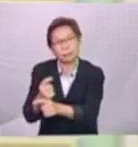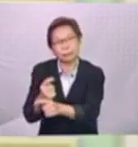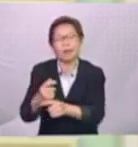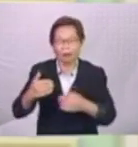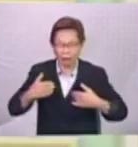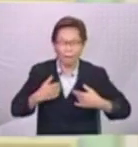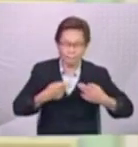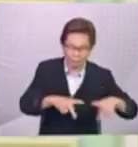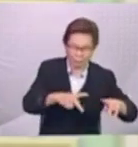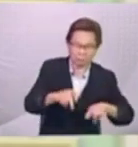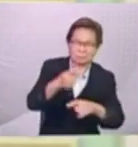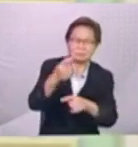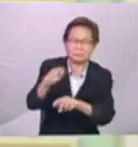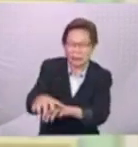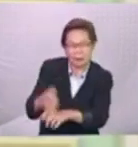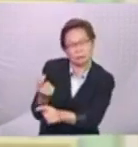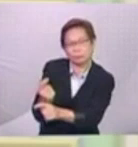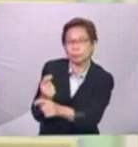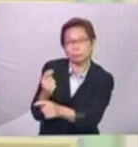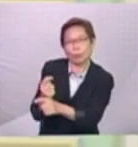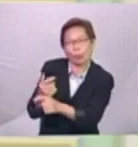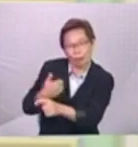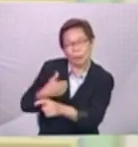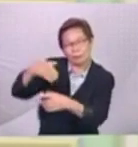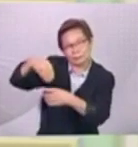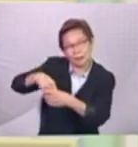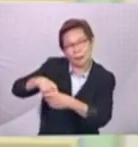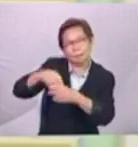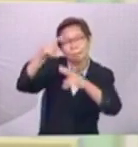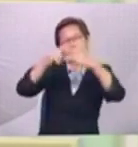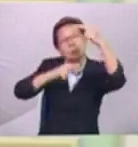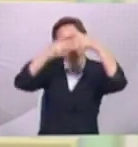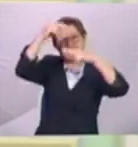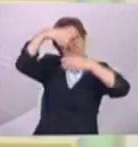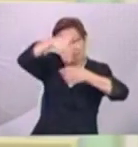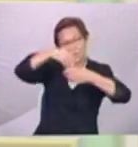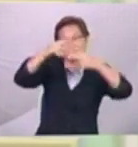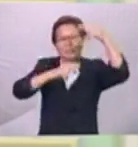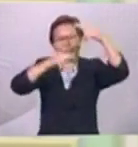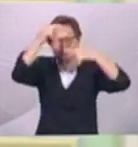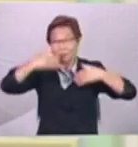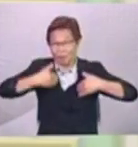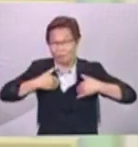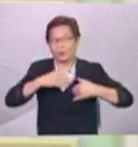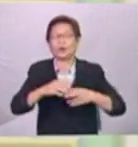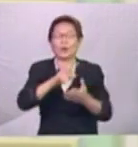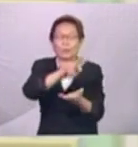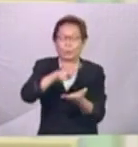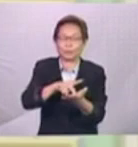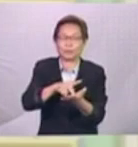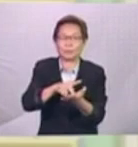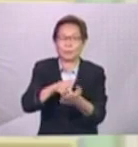ada pasal-pasal tadi ke kalian di dalam bangunan dan sebagainya pusat operasi